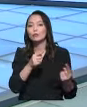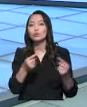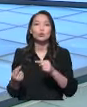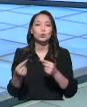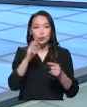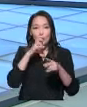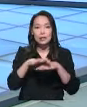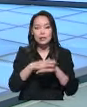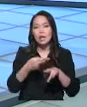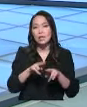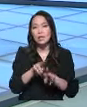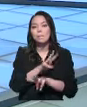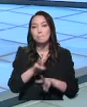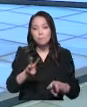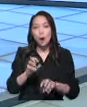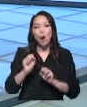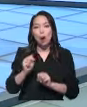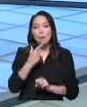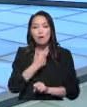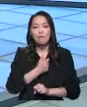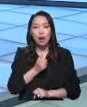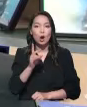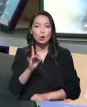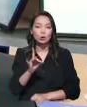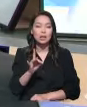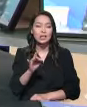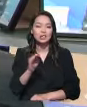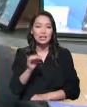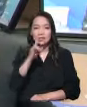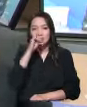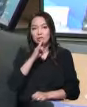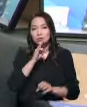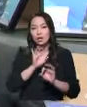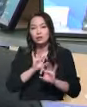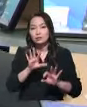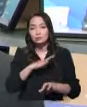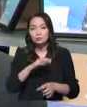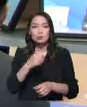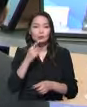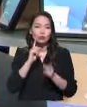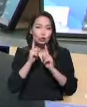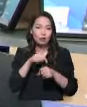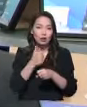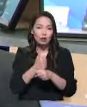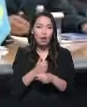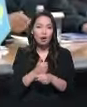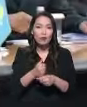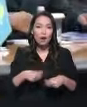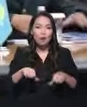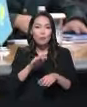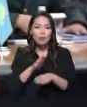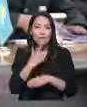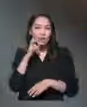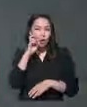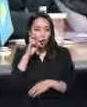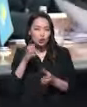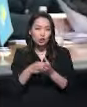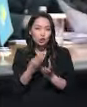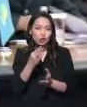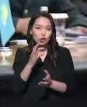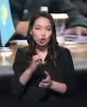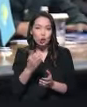Об этом министр обороны Казахстана Руслан Жаксылыков напомнил на совещании глав оборонных ведомств государств-членов ШОС, которое прошло в